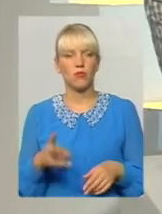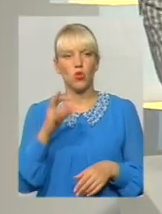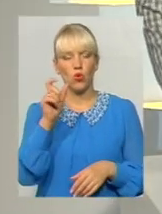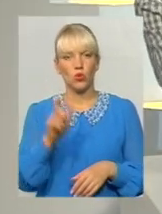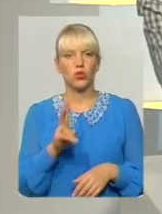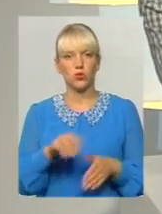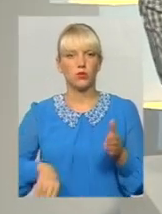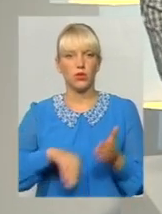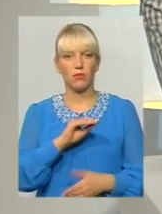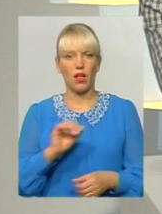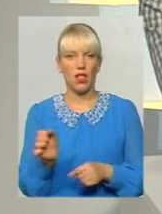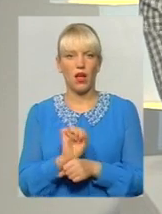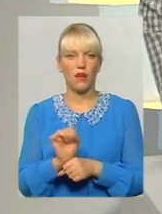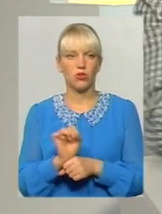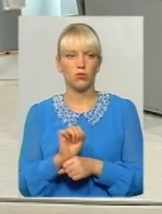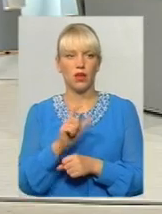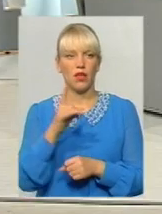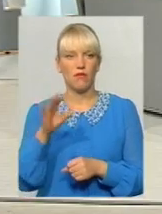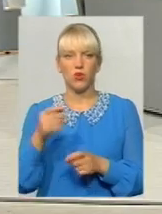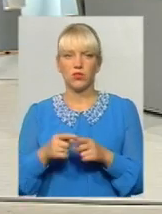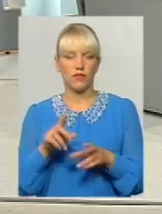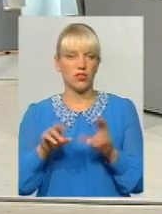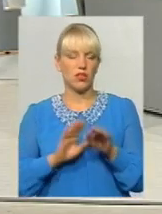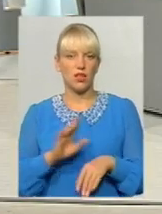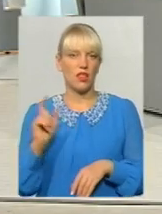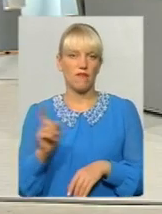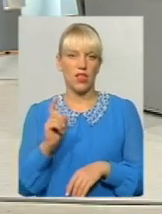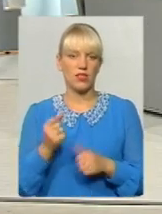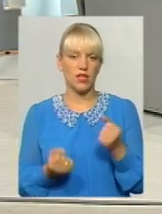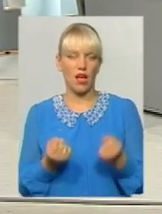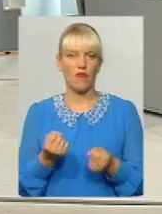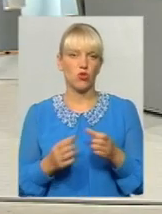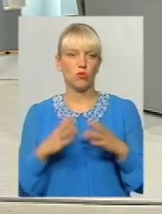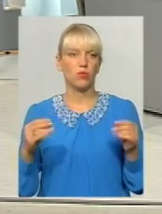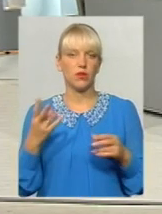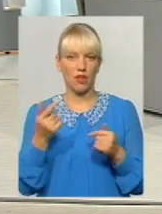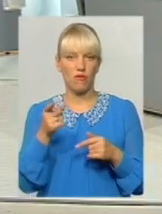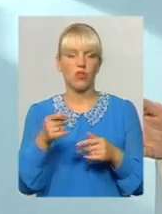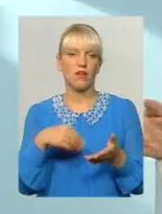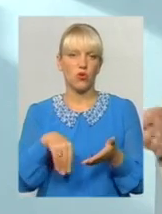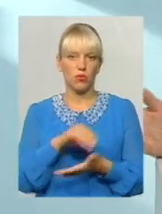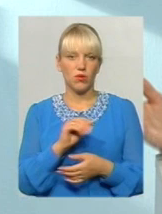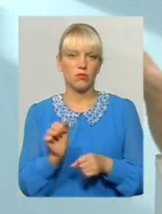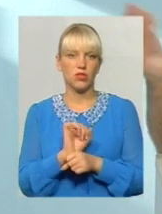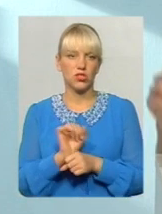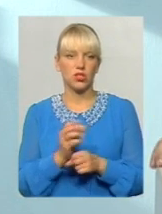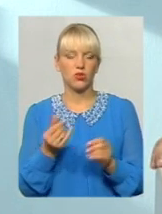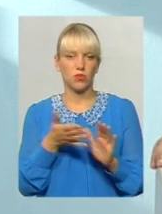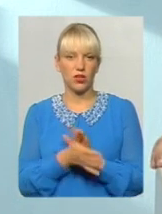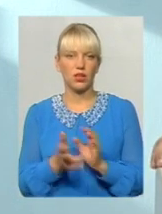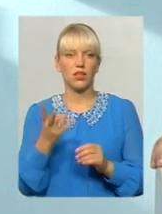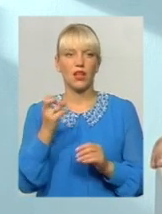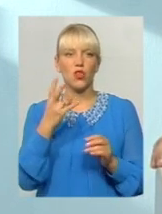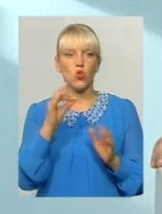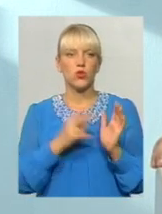Людина, яка придбала автомобіль, от з євро, вона ж не власник автомобілю зараз. Так, вона витратила гроші. Ну, але 75% вона власники, 15%, так як ви це